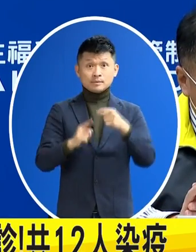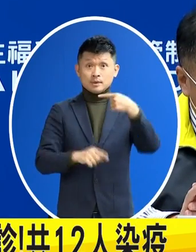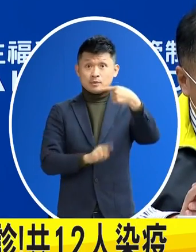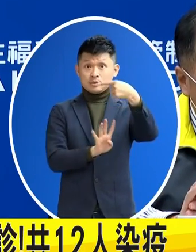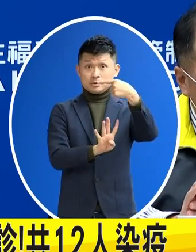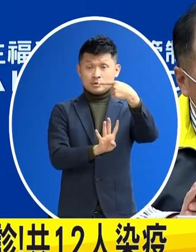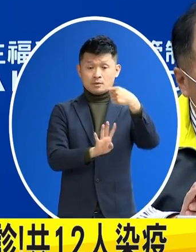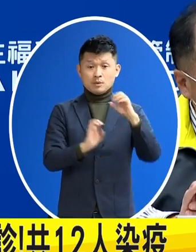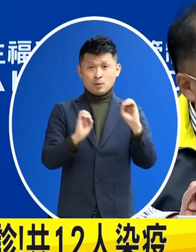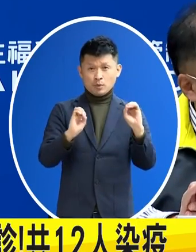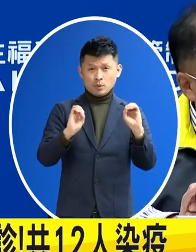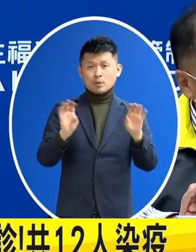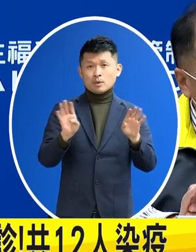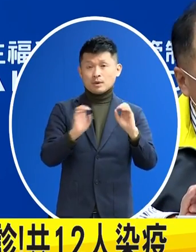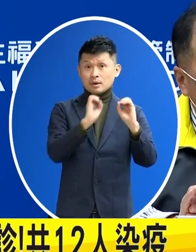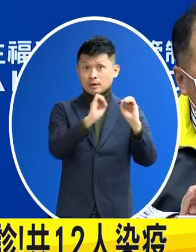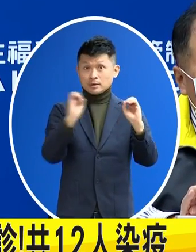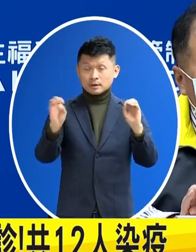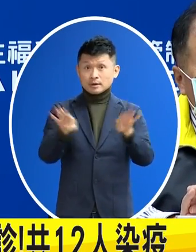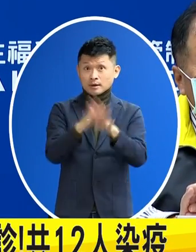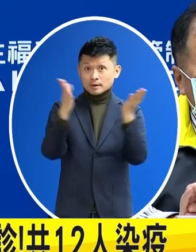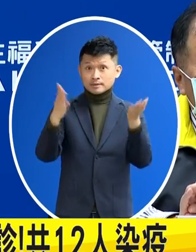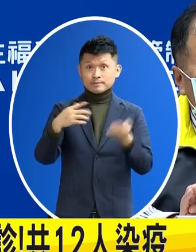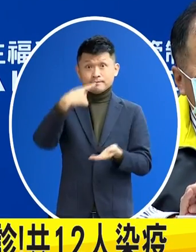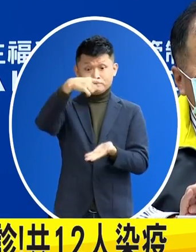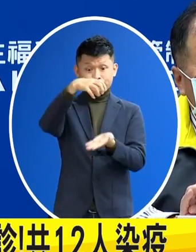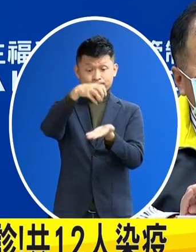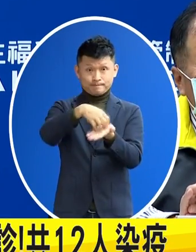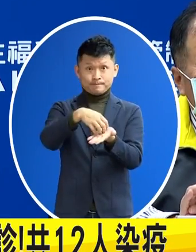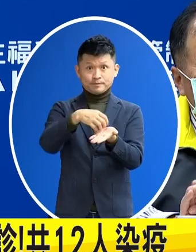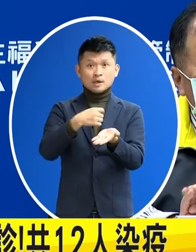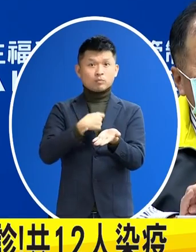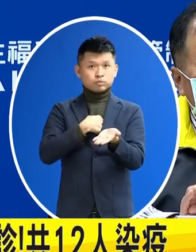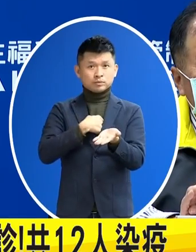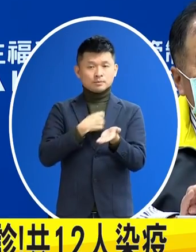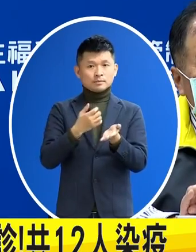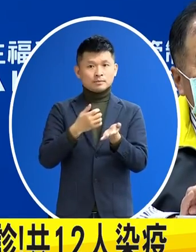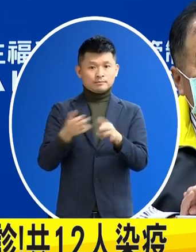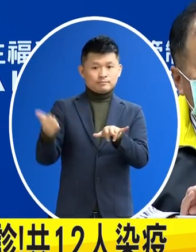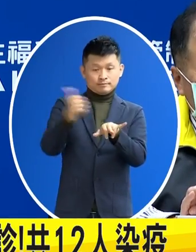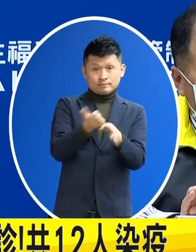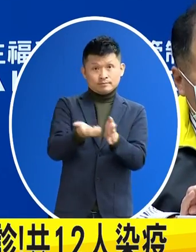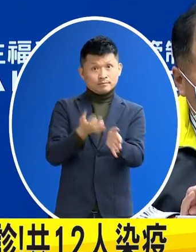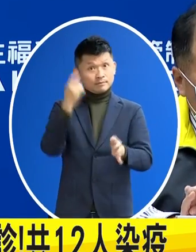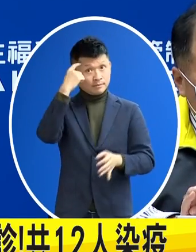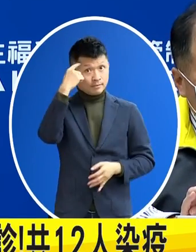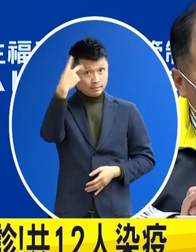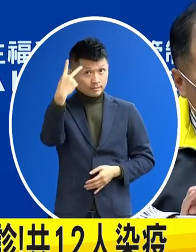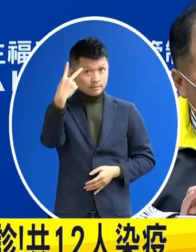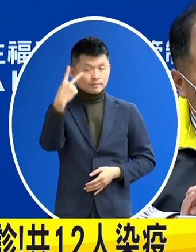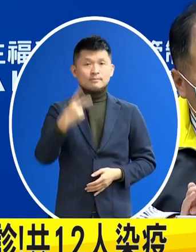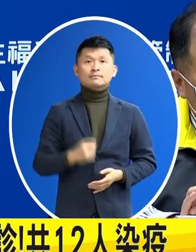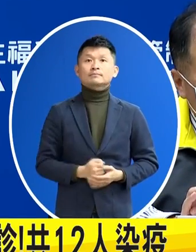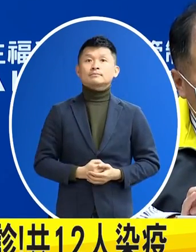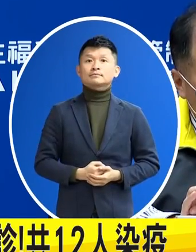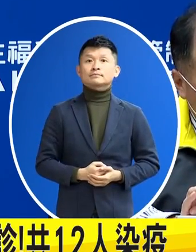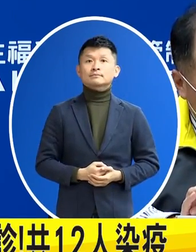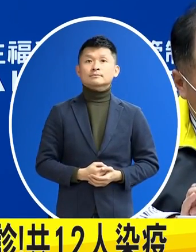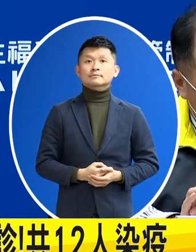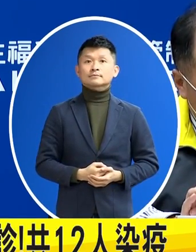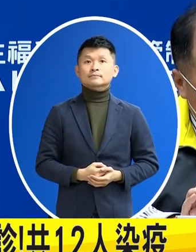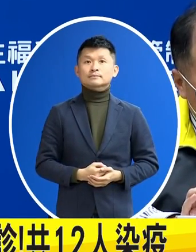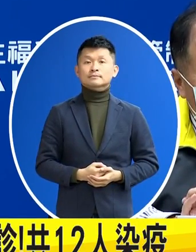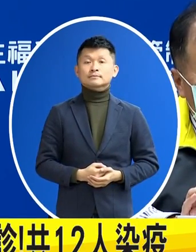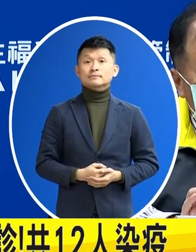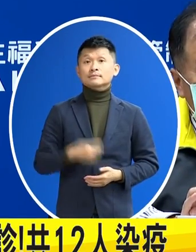那入境的 PCR 的检验报告，阴性的检验报告是两日内裁检日的计算。那当然就